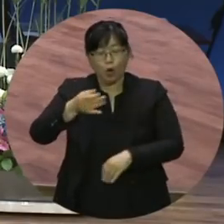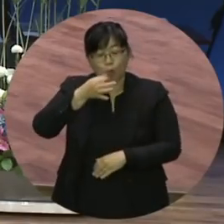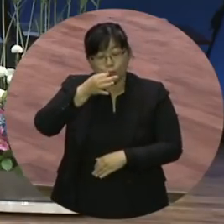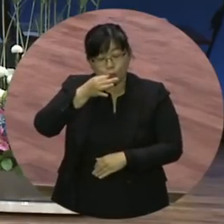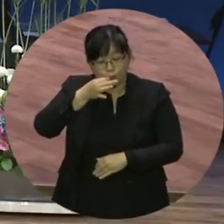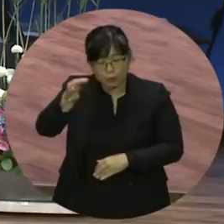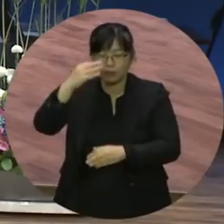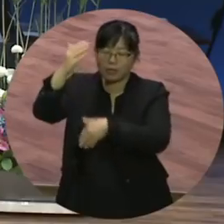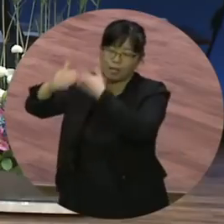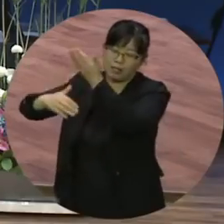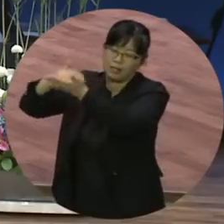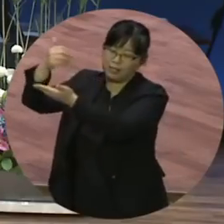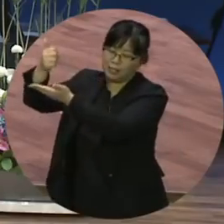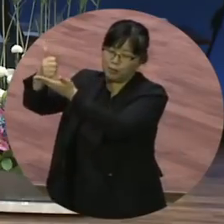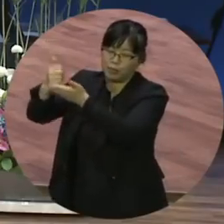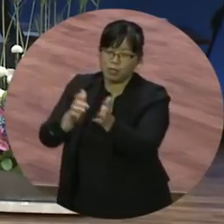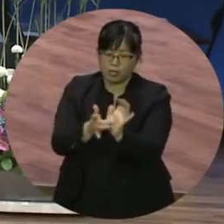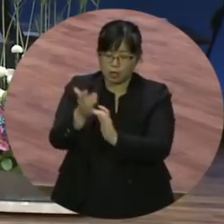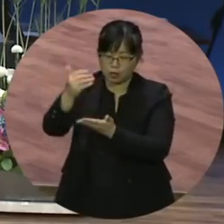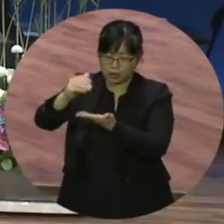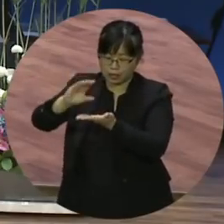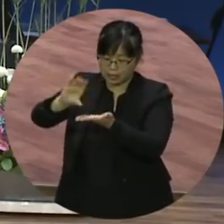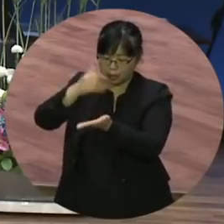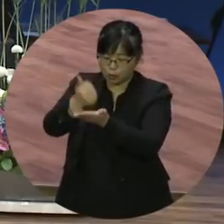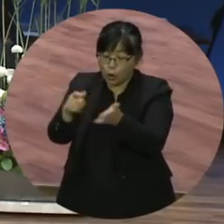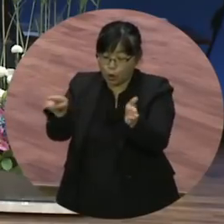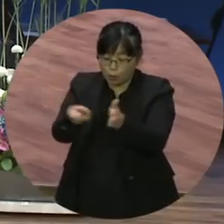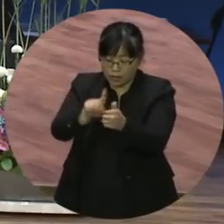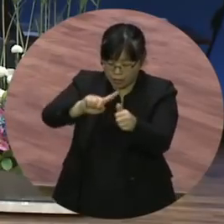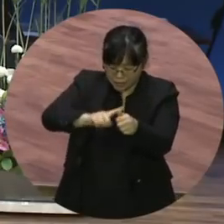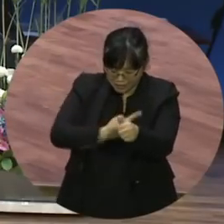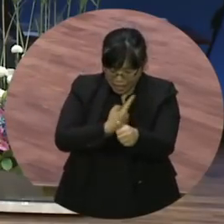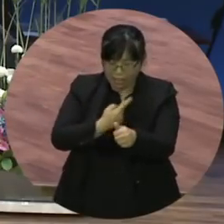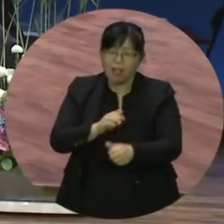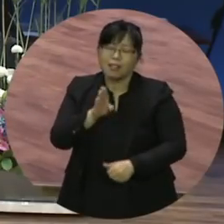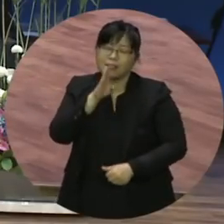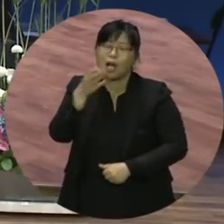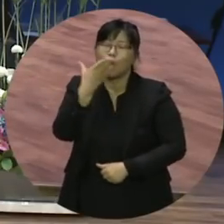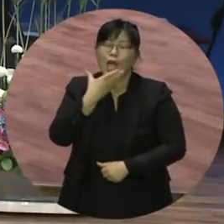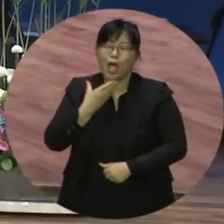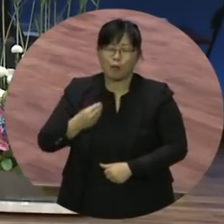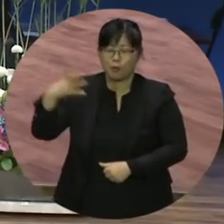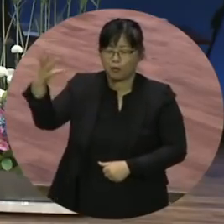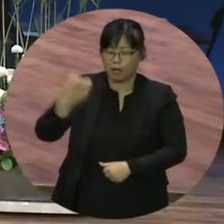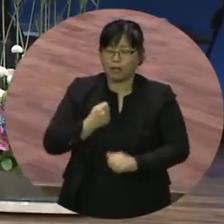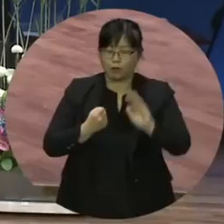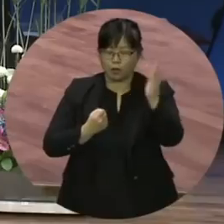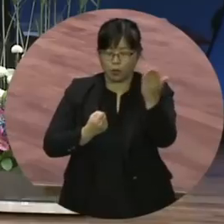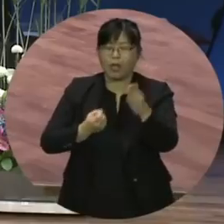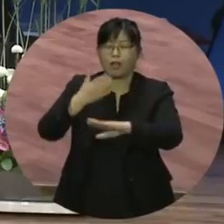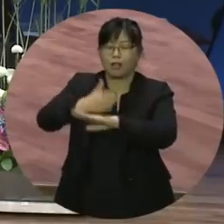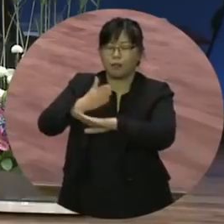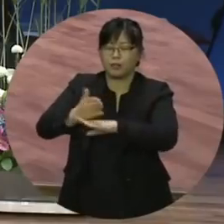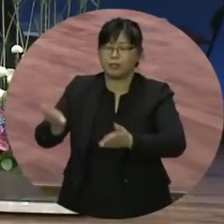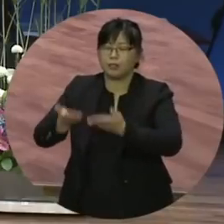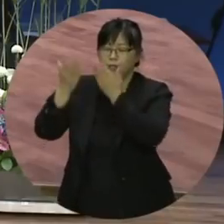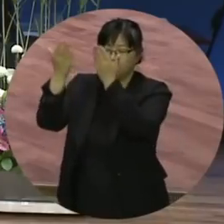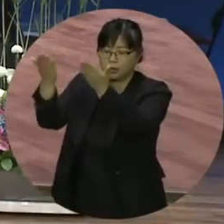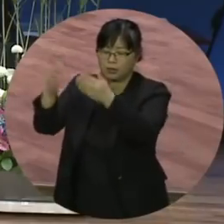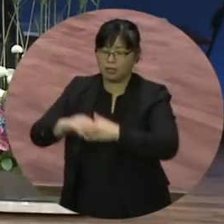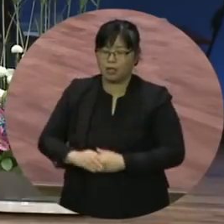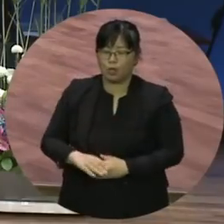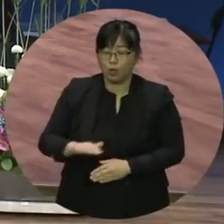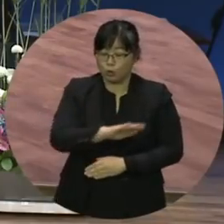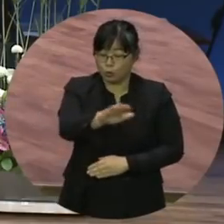참 행복한 자가 되게 하시니 너무나 감사를 드립니다. 이 시간 우리 예원의 성도들이 오직 한